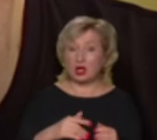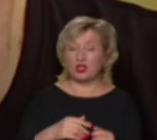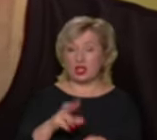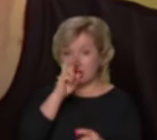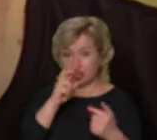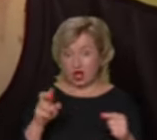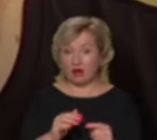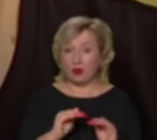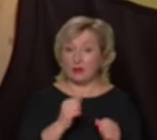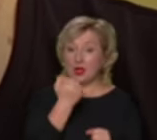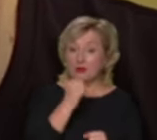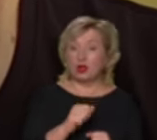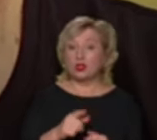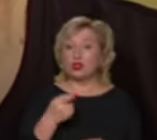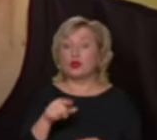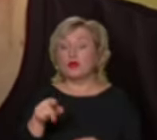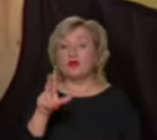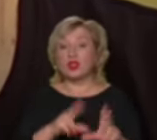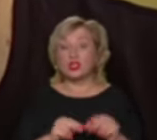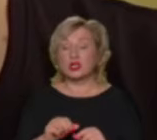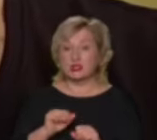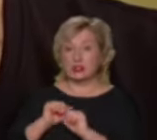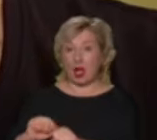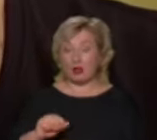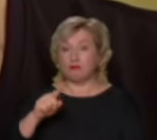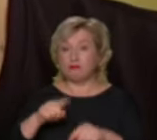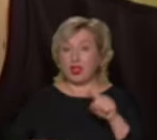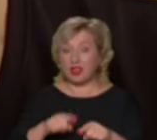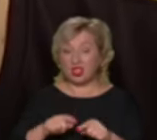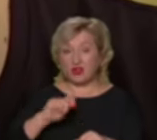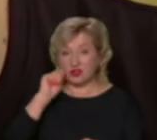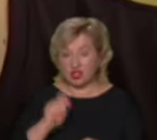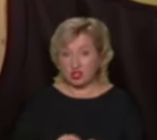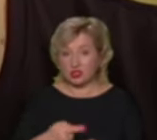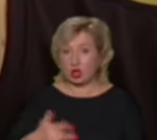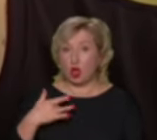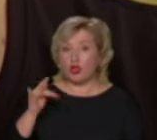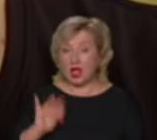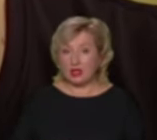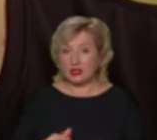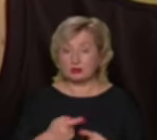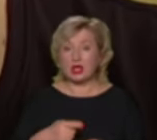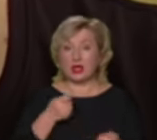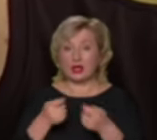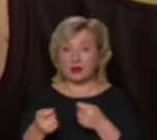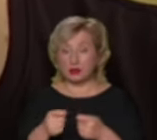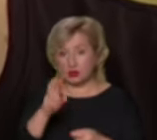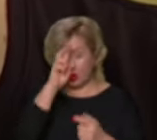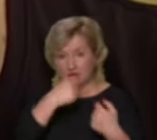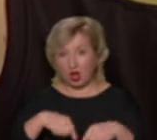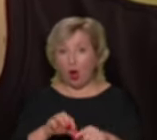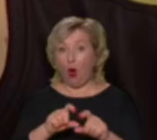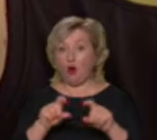державу? А чому вважаєте, що захист батьківщини, що це тоталітаризм? Тоталітаризм в нас – це керівництво країною з